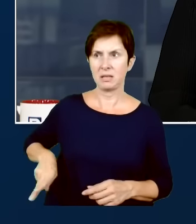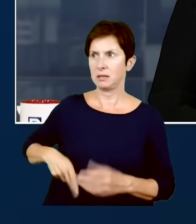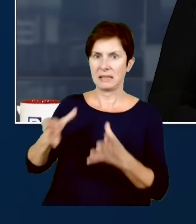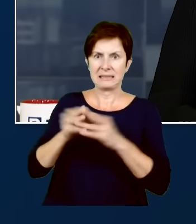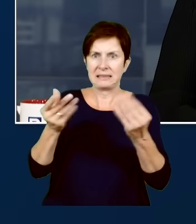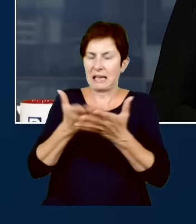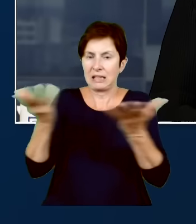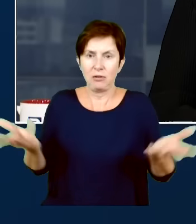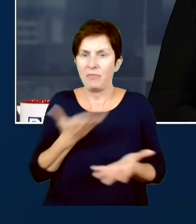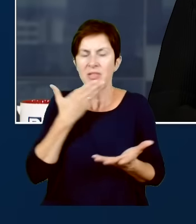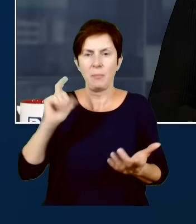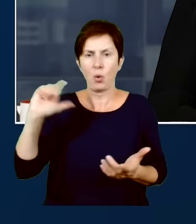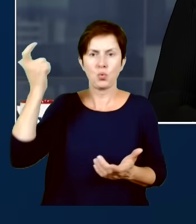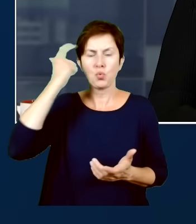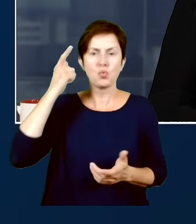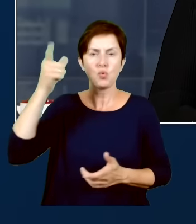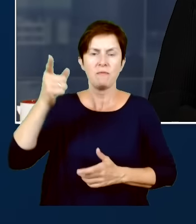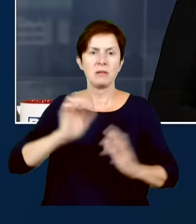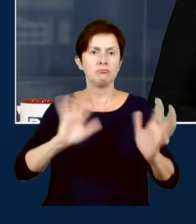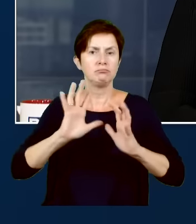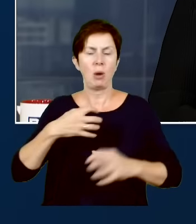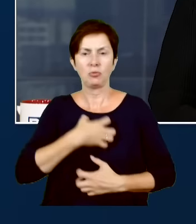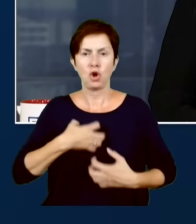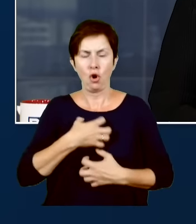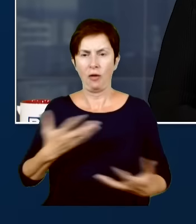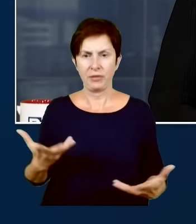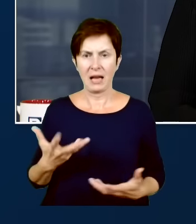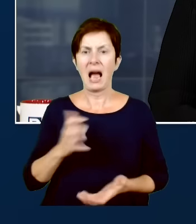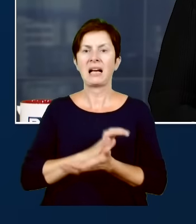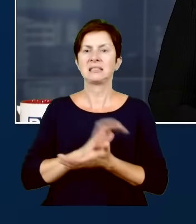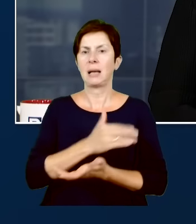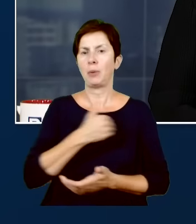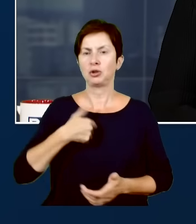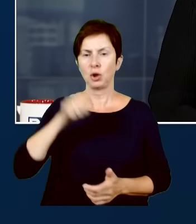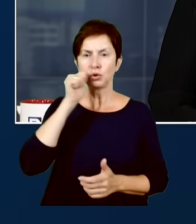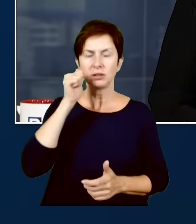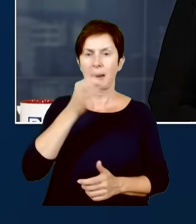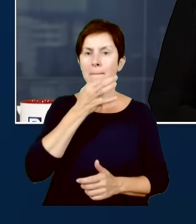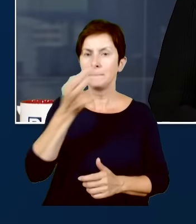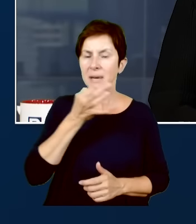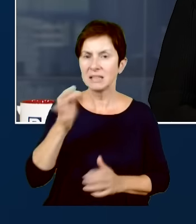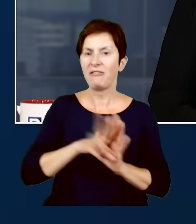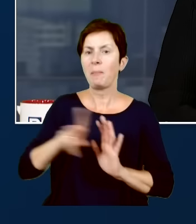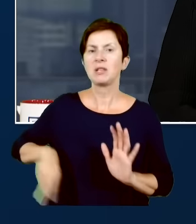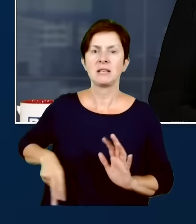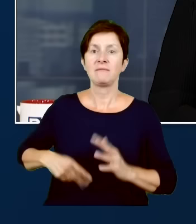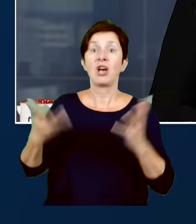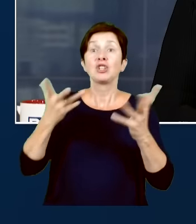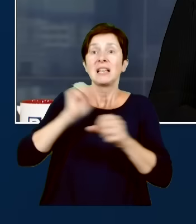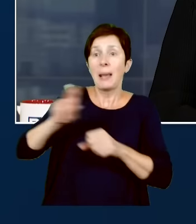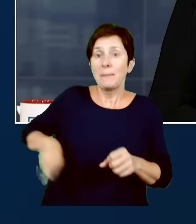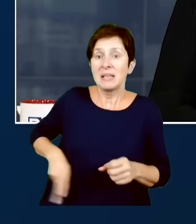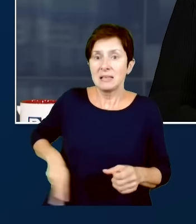ma głównego konserwatora przyrody Gazeta Polska Codziennie pytała w ministerstwie gdzie ten człowiek jest Okazało się że on